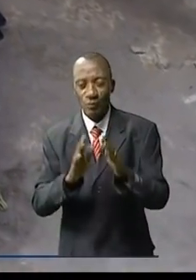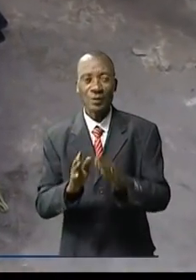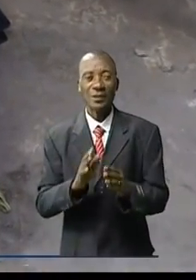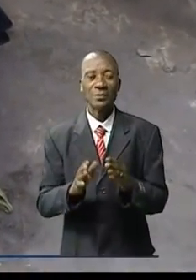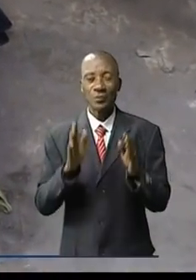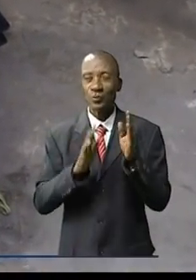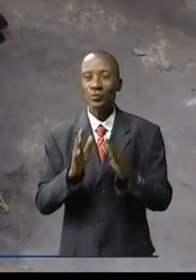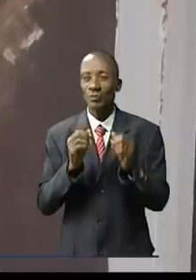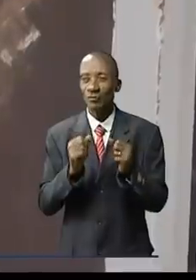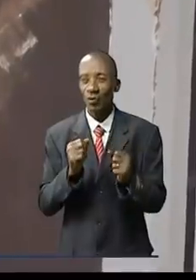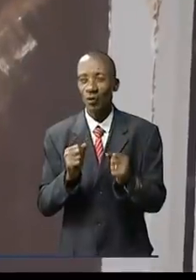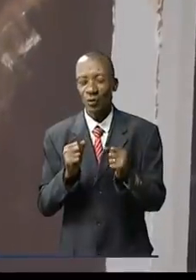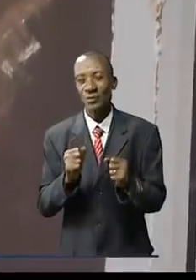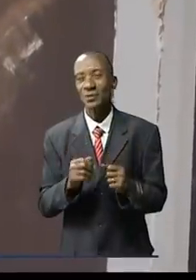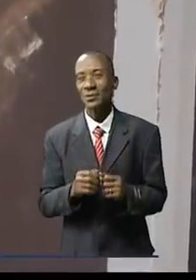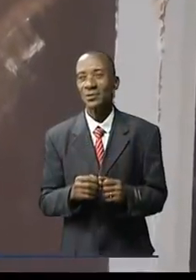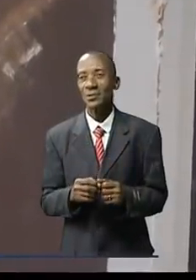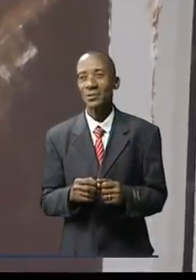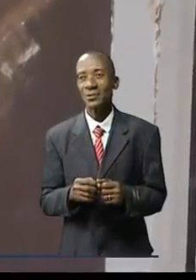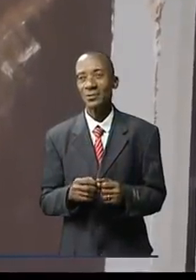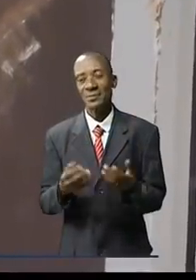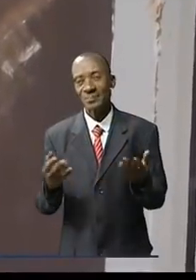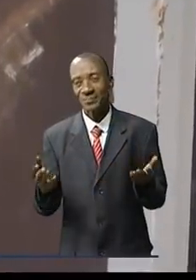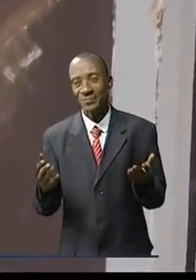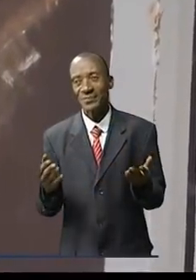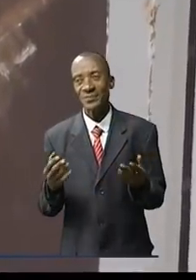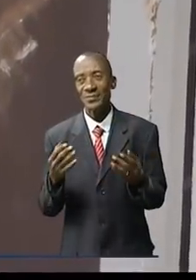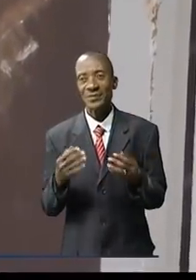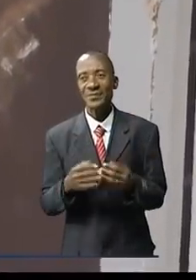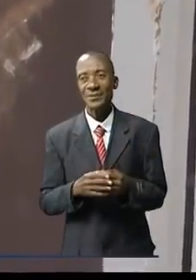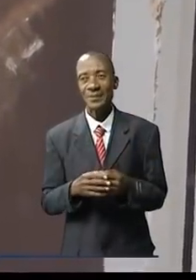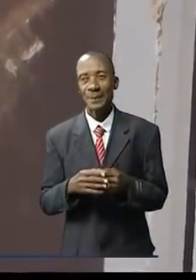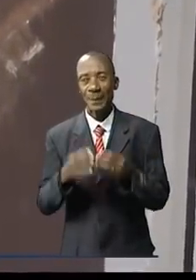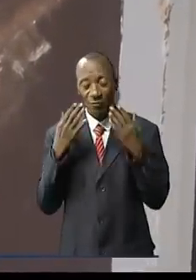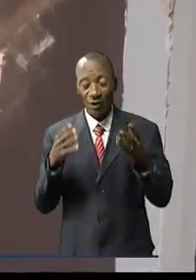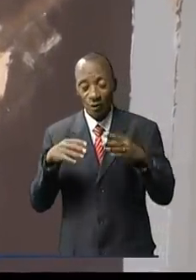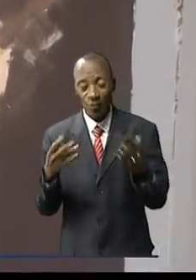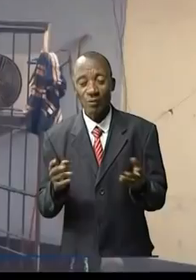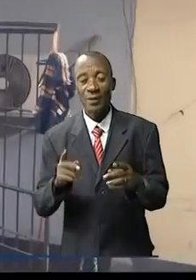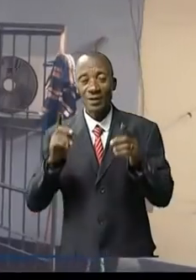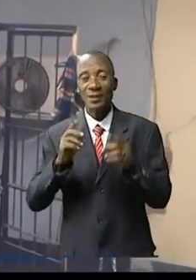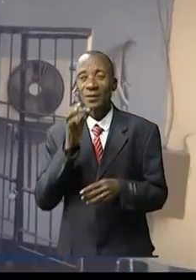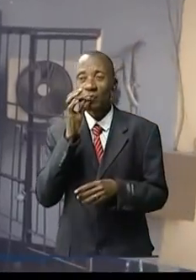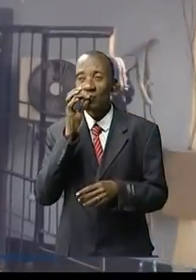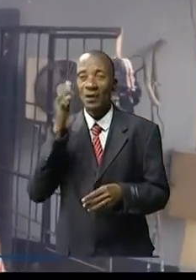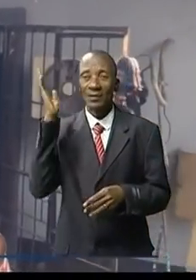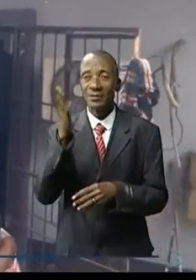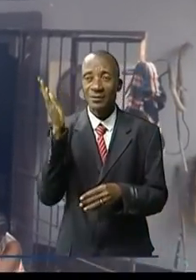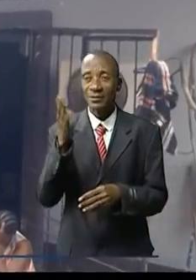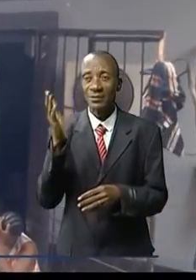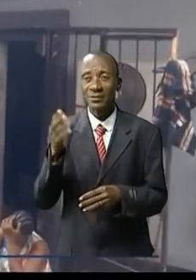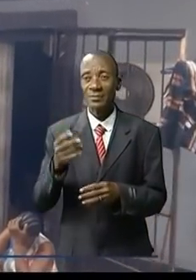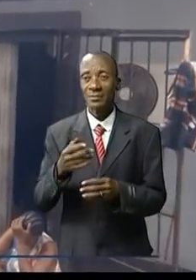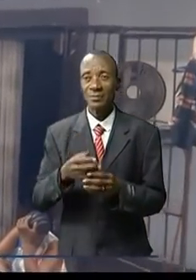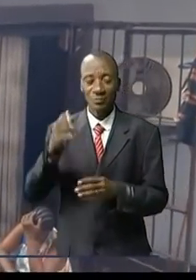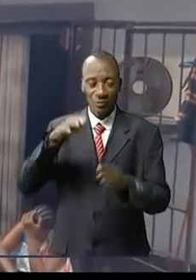sont servis de ces bâtons et de ces briques pour casser les antivols pour s'introduire dans les maisons des deux locataires. Sur place, ils ont volé